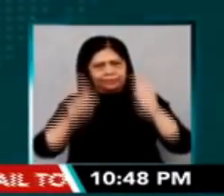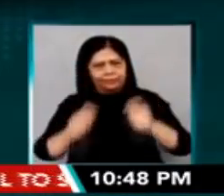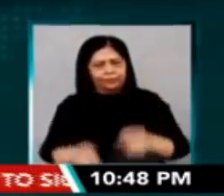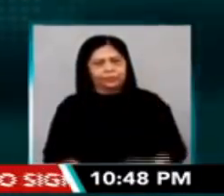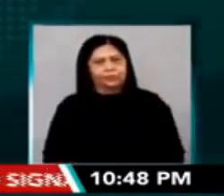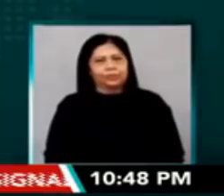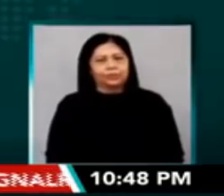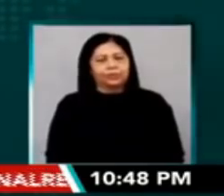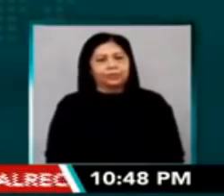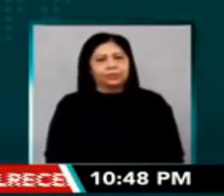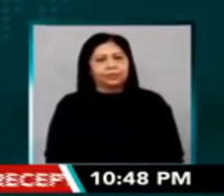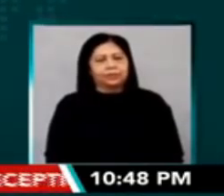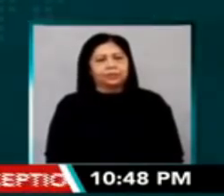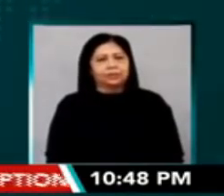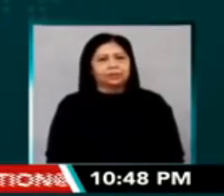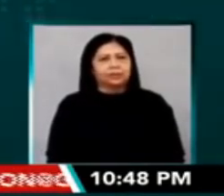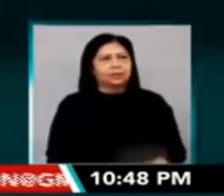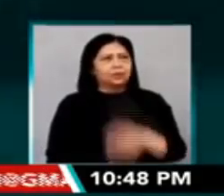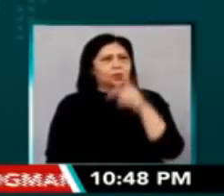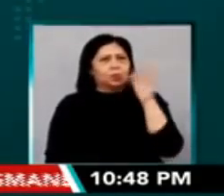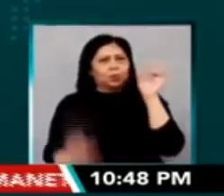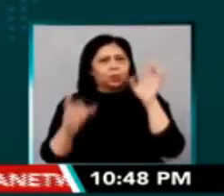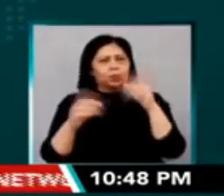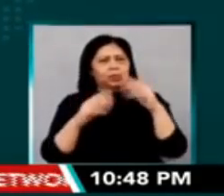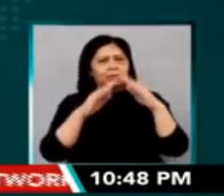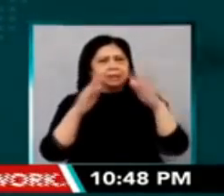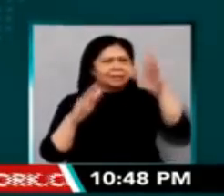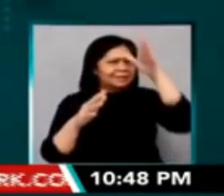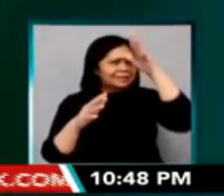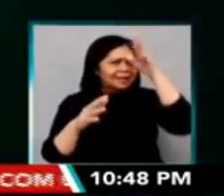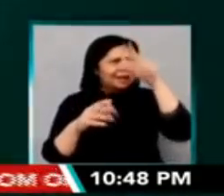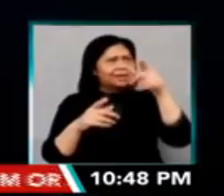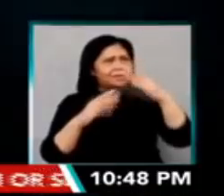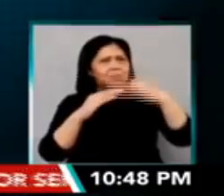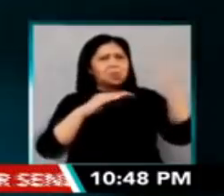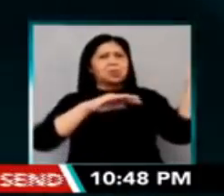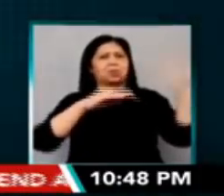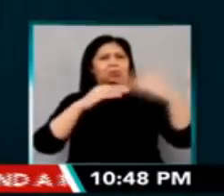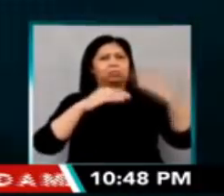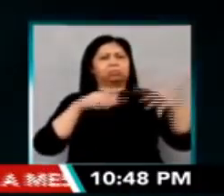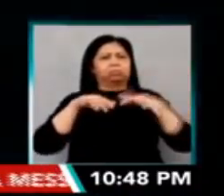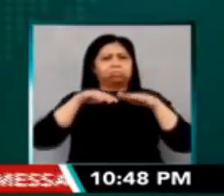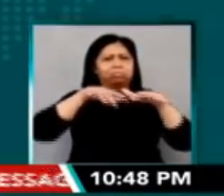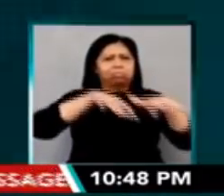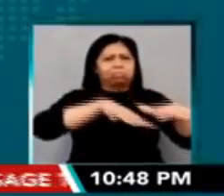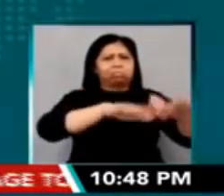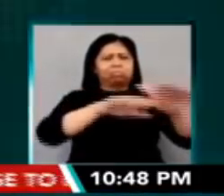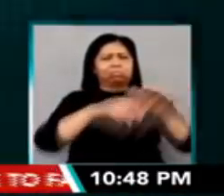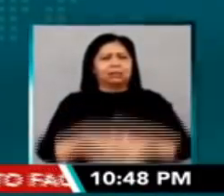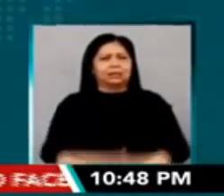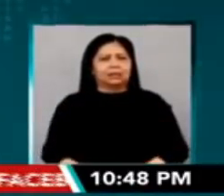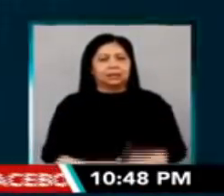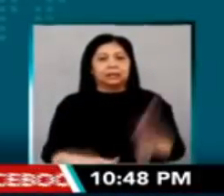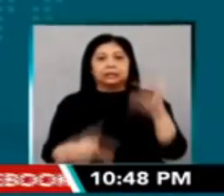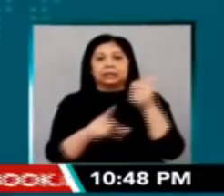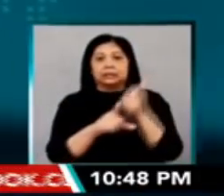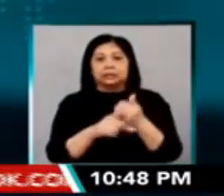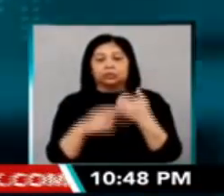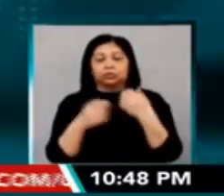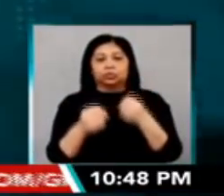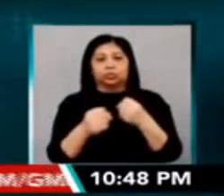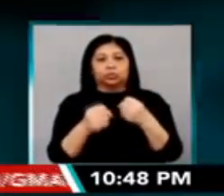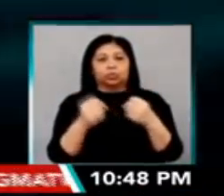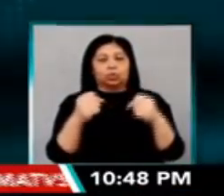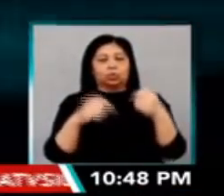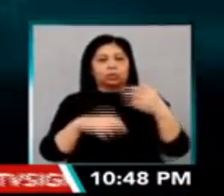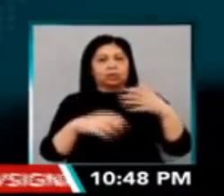Nadadala ang bahay ni tatay. Yun, nadala. Ako. Tinamaan ng malaking troso ang bahay na